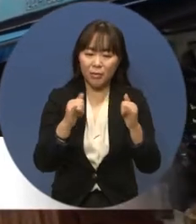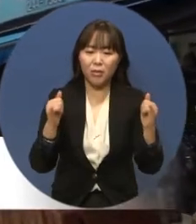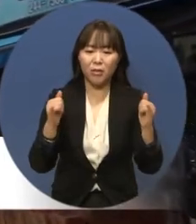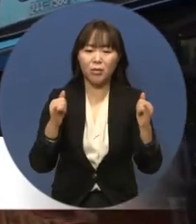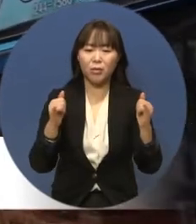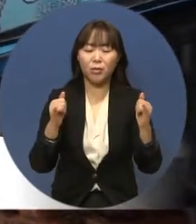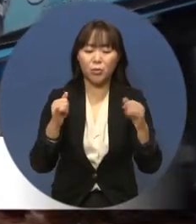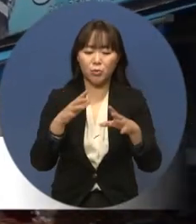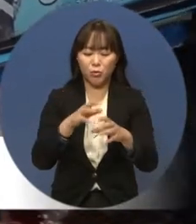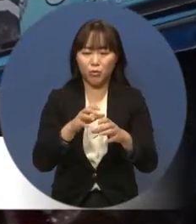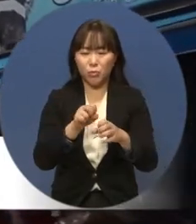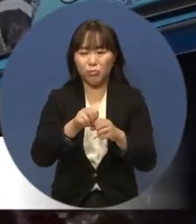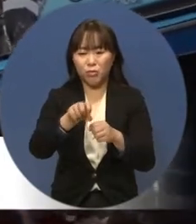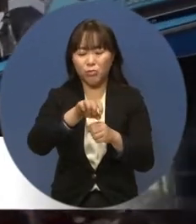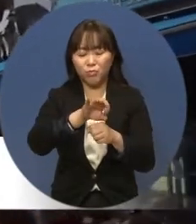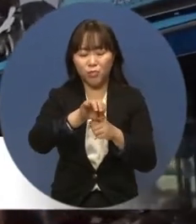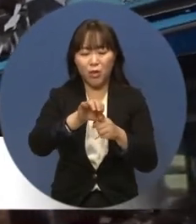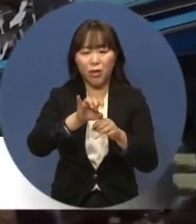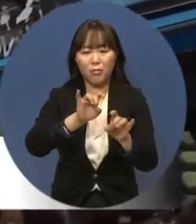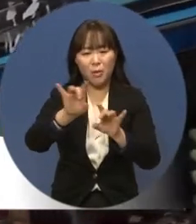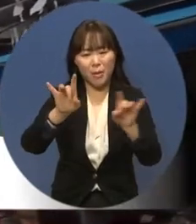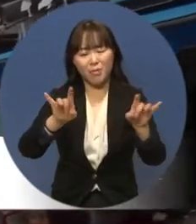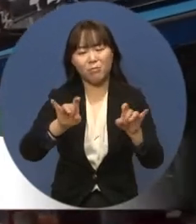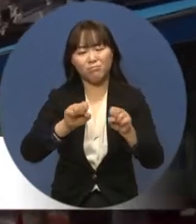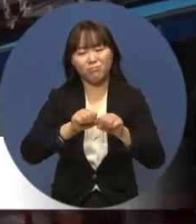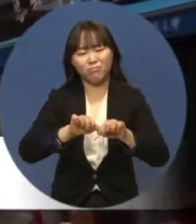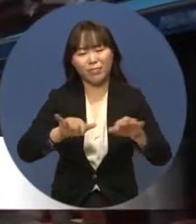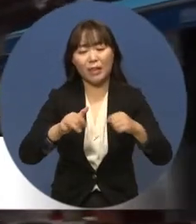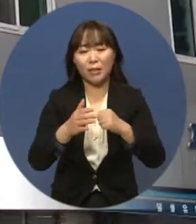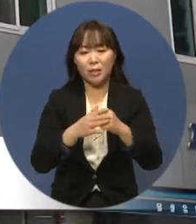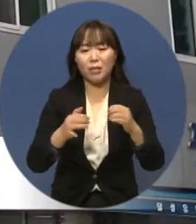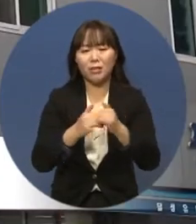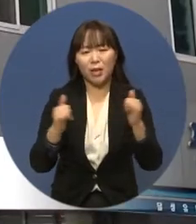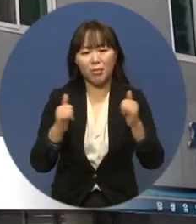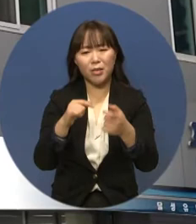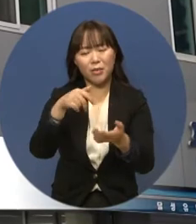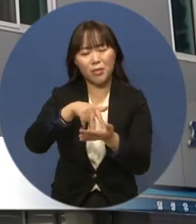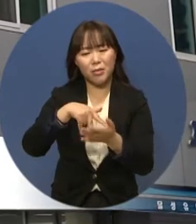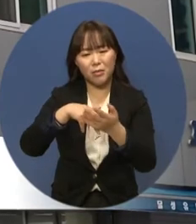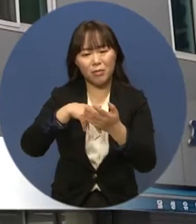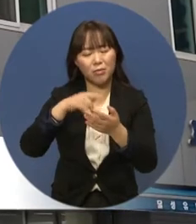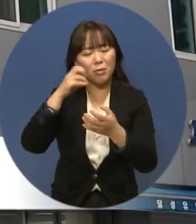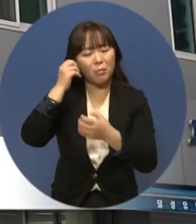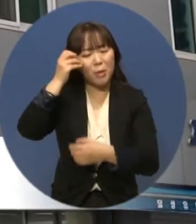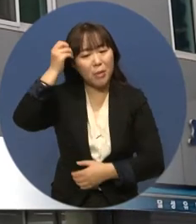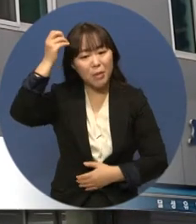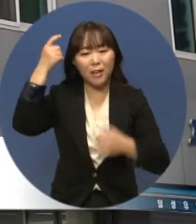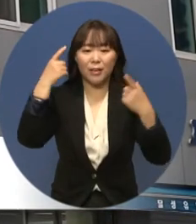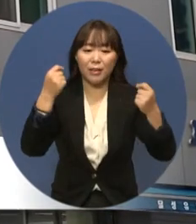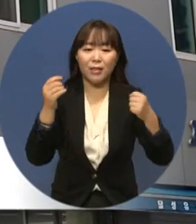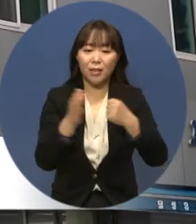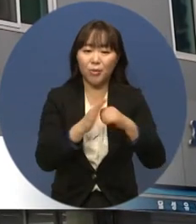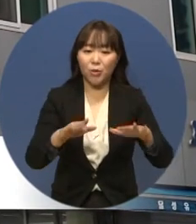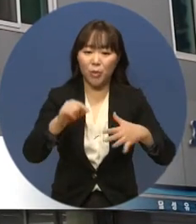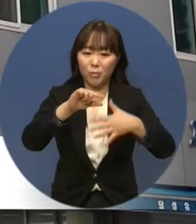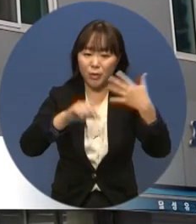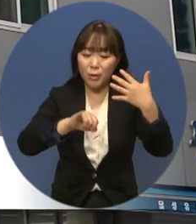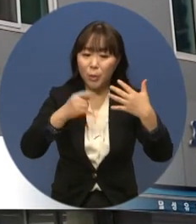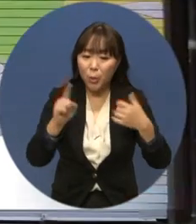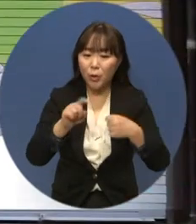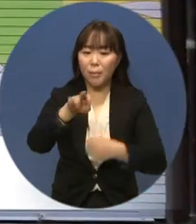보니까 사람들이 잊혀져 가고 있어요. 그래서 우리 프로젝트에서는 이